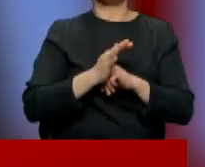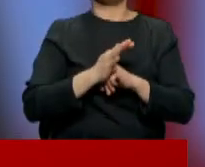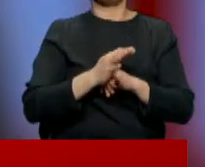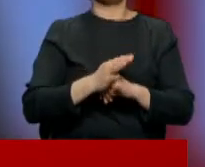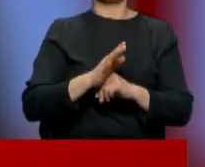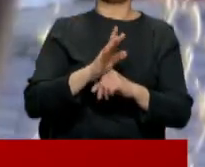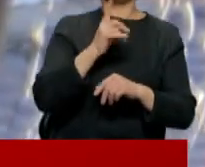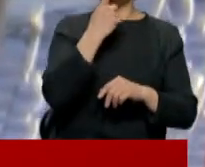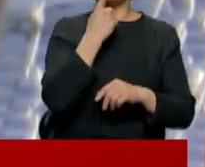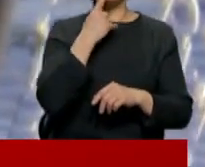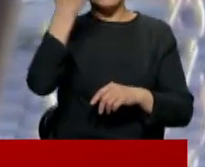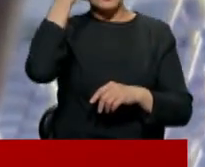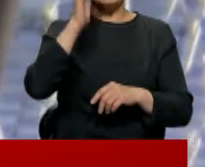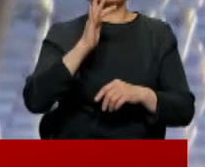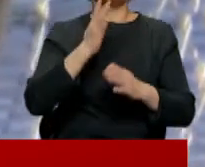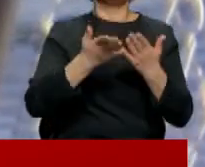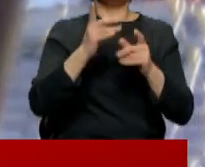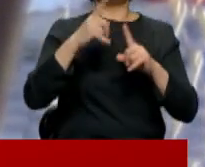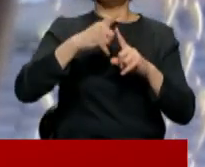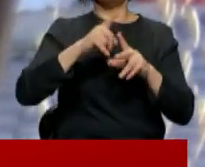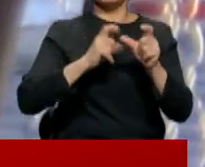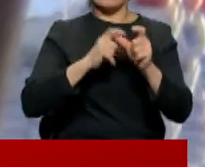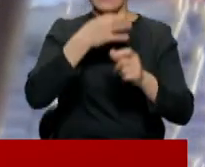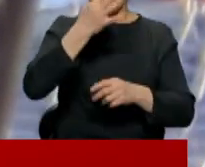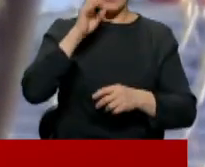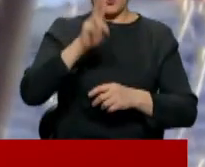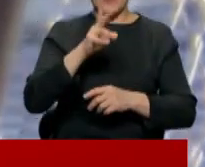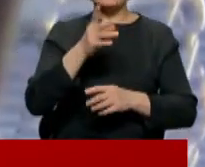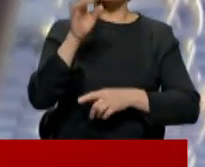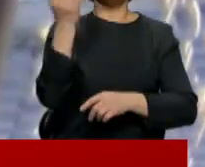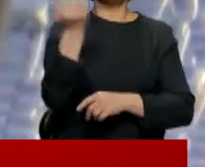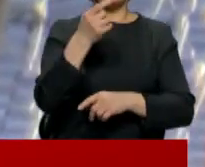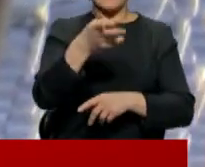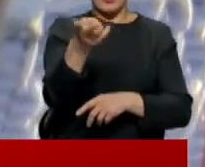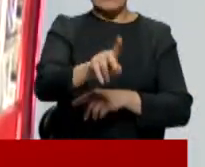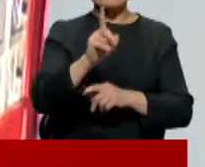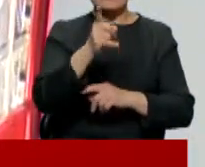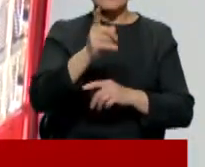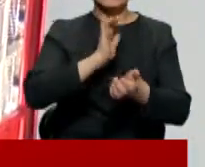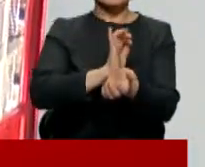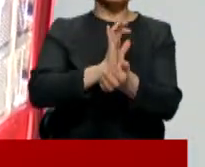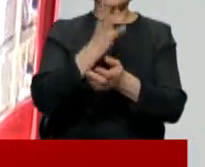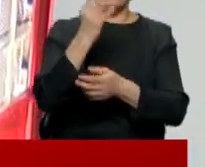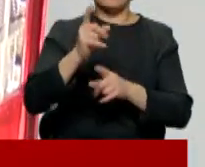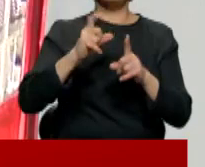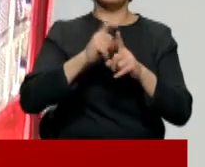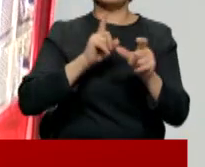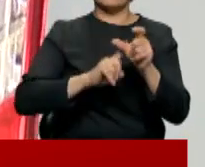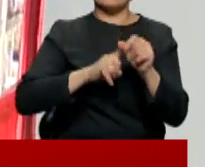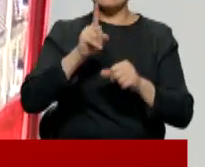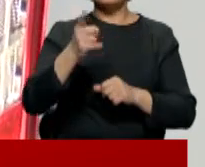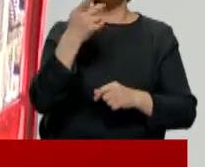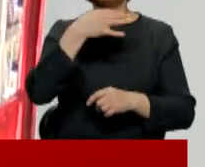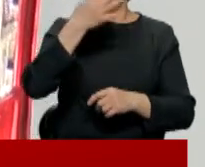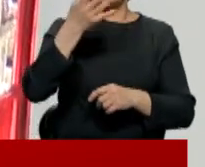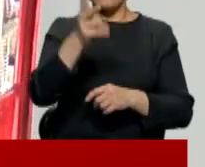kültürün taşıyıcısıdır. Gazeteci Timur Soykan'ın haberine göre cinayetin tasarlanmasında görev alan ve tutuklu olan Doğukan Çep ifadesinde